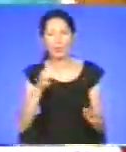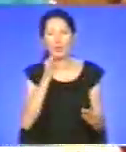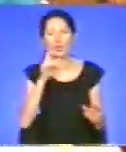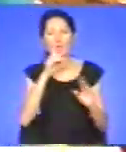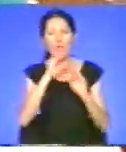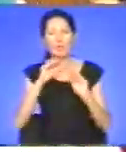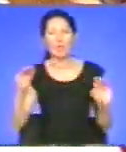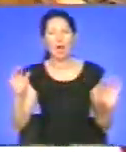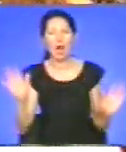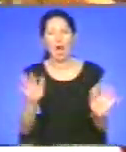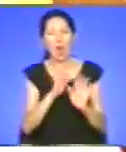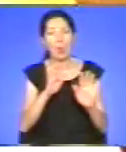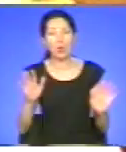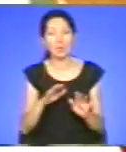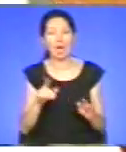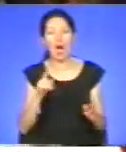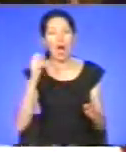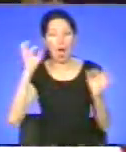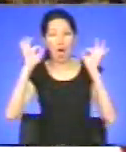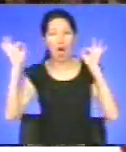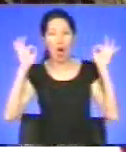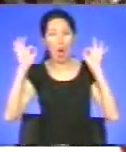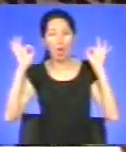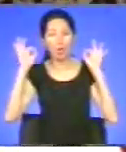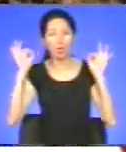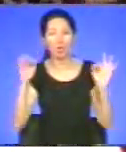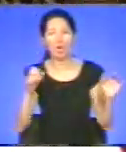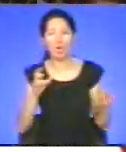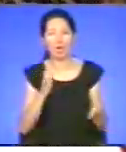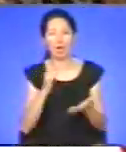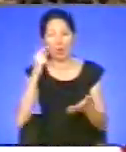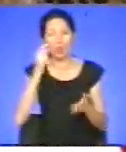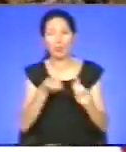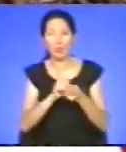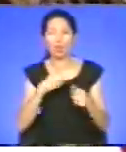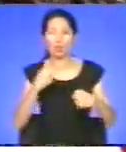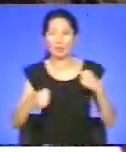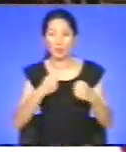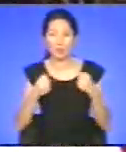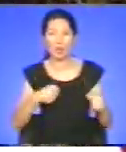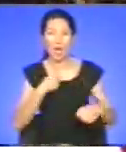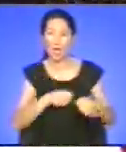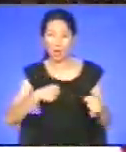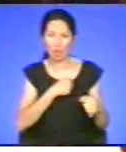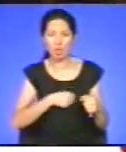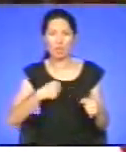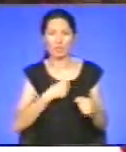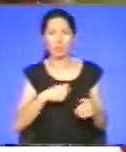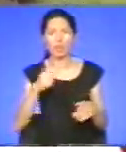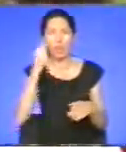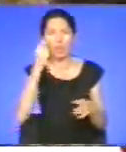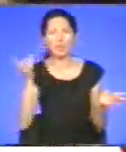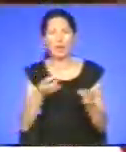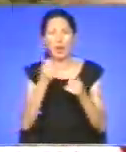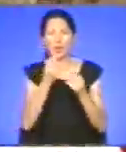не захворіти, переконаний бджоляр. У ньому є всі необхідні для людського організму речовини. Ложка меду та склянка води,